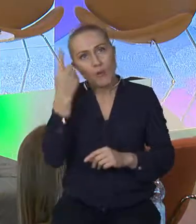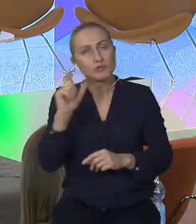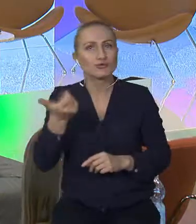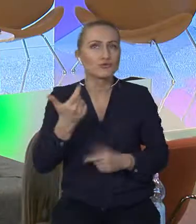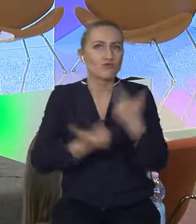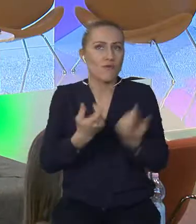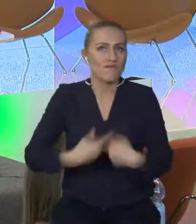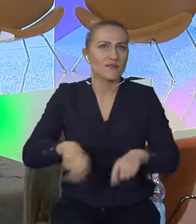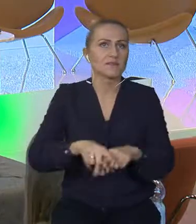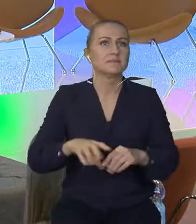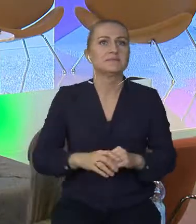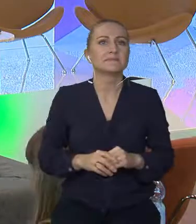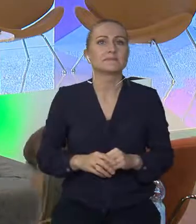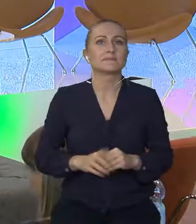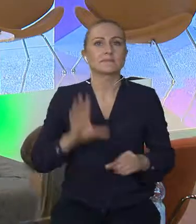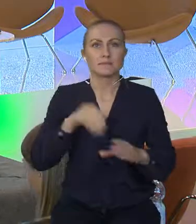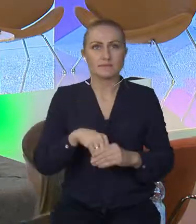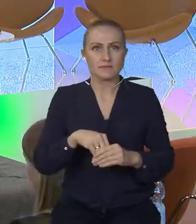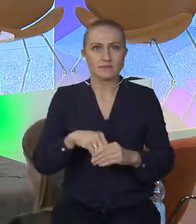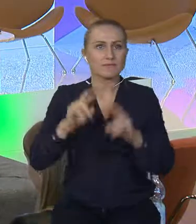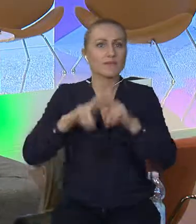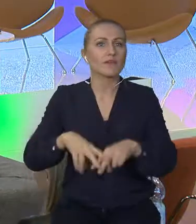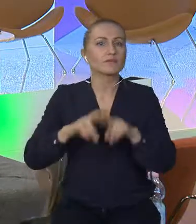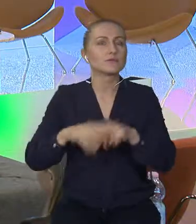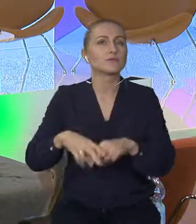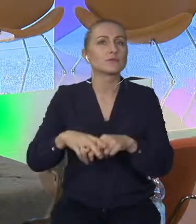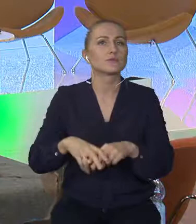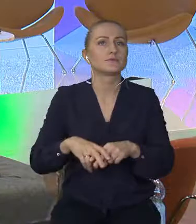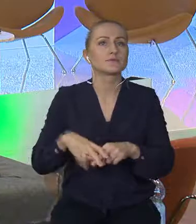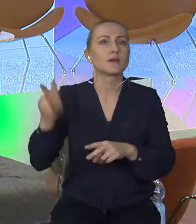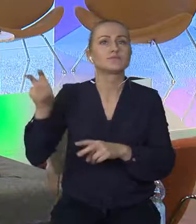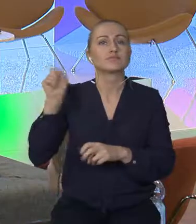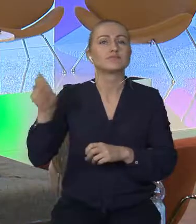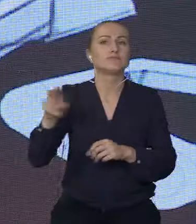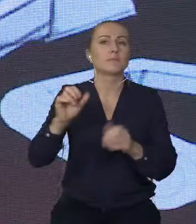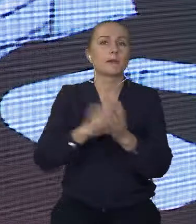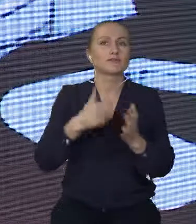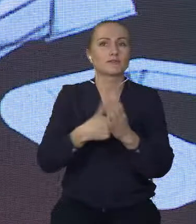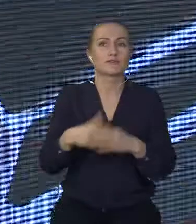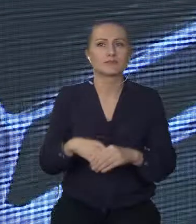jest realizowany w ramach właśnie funduszy z Mazowsza.